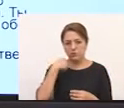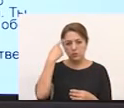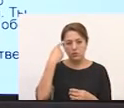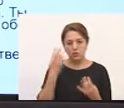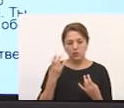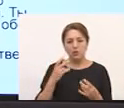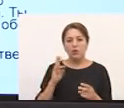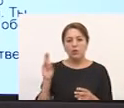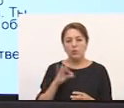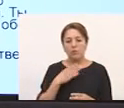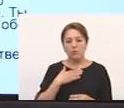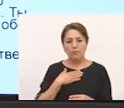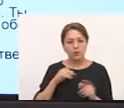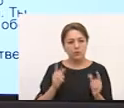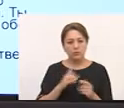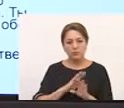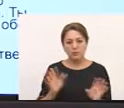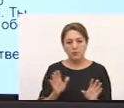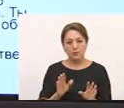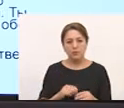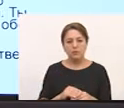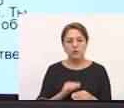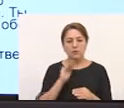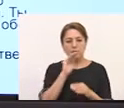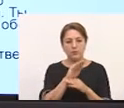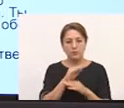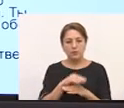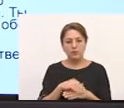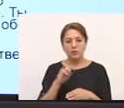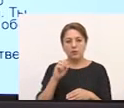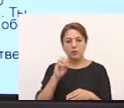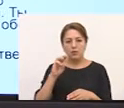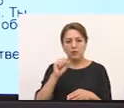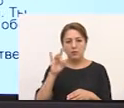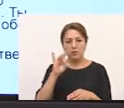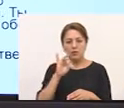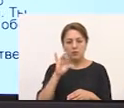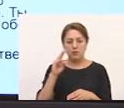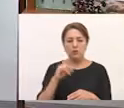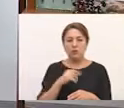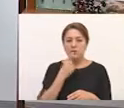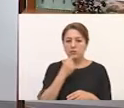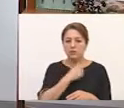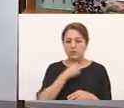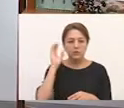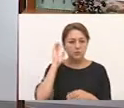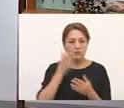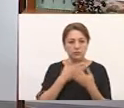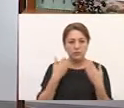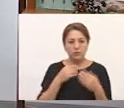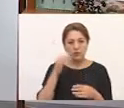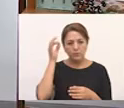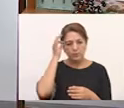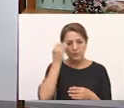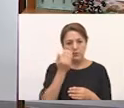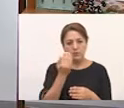согласился, прибавил он, чтобы Савельич и татарин, солдат, не мог его слышать. Помня твой стакан